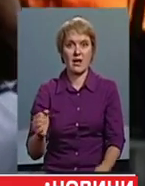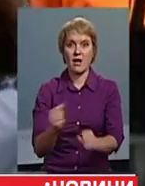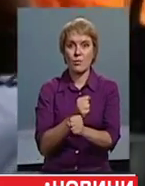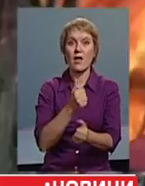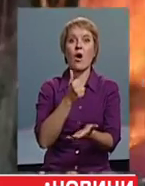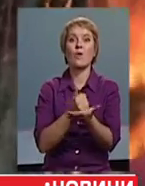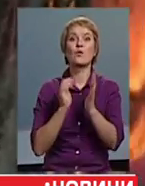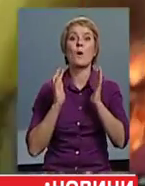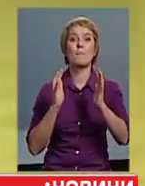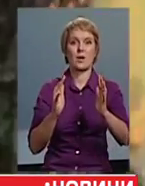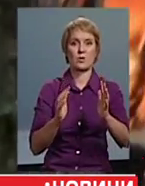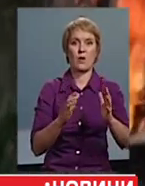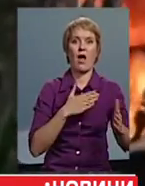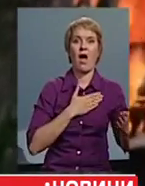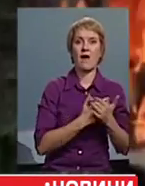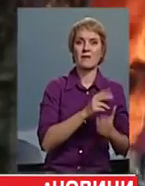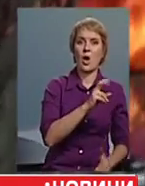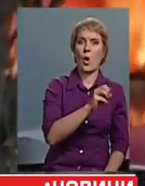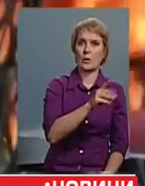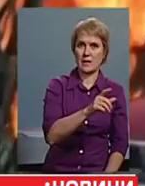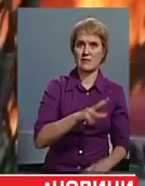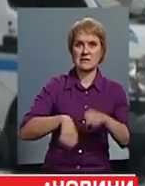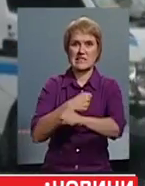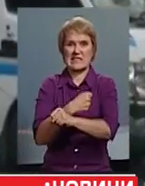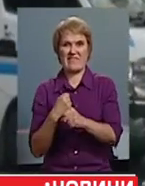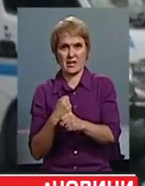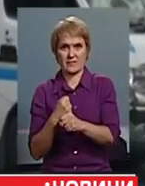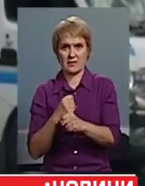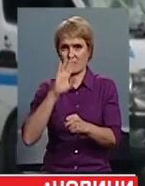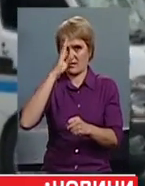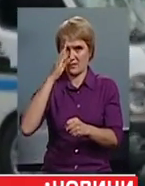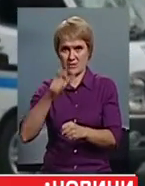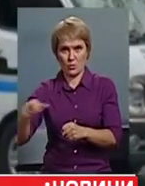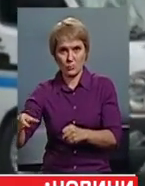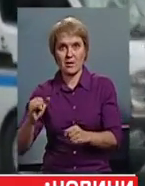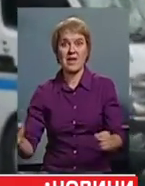активісти «Костег» почали зв'язувати своїх конкурентів і палити їхні машини.